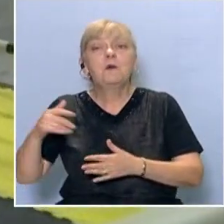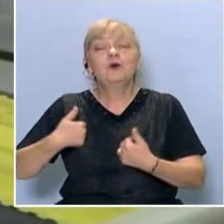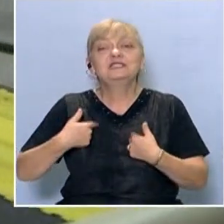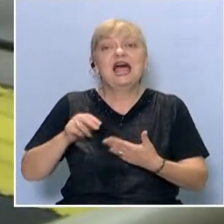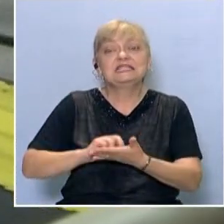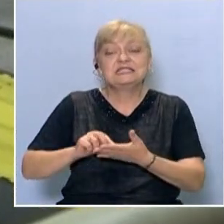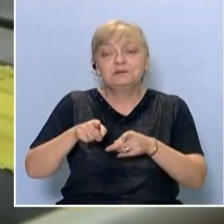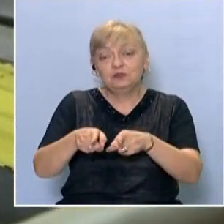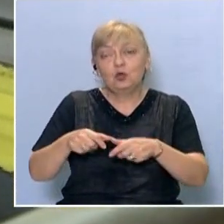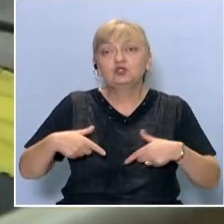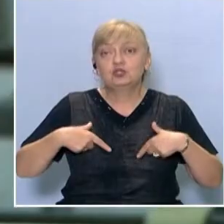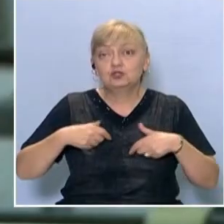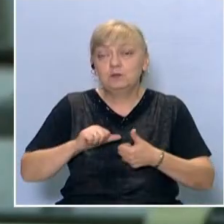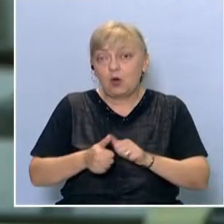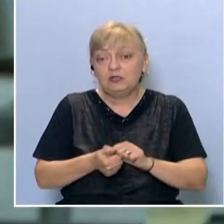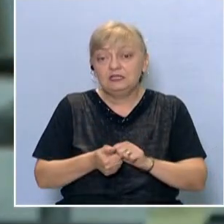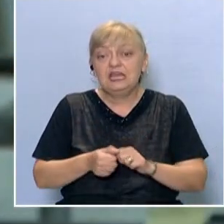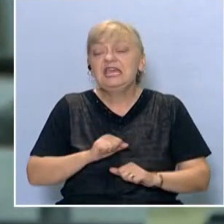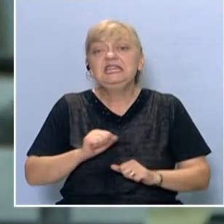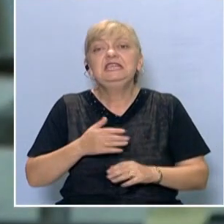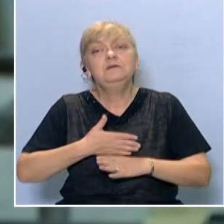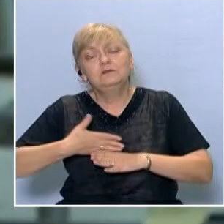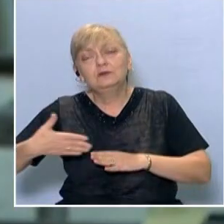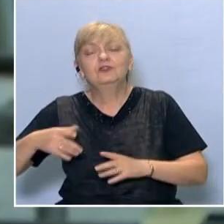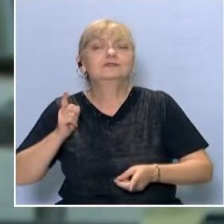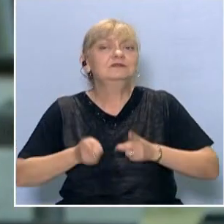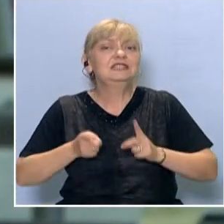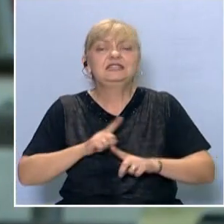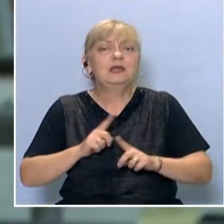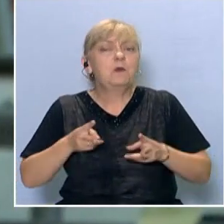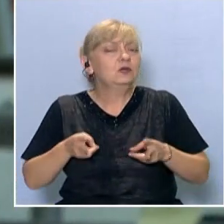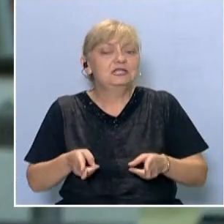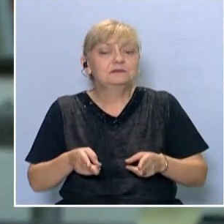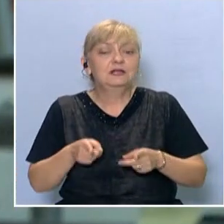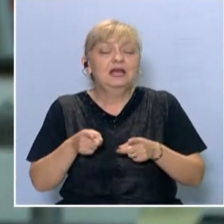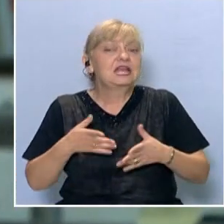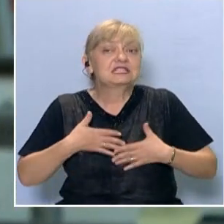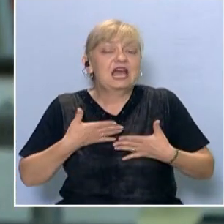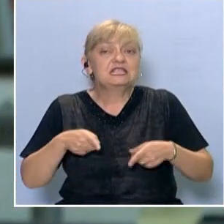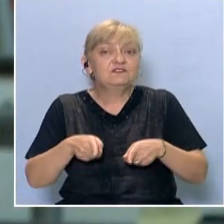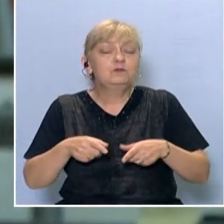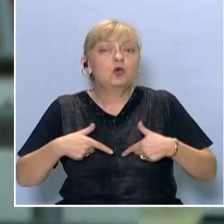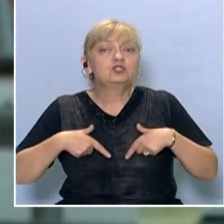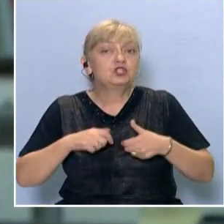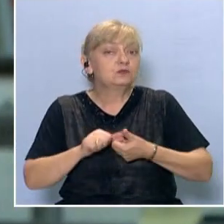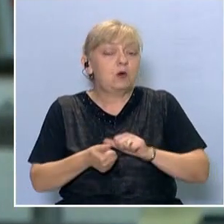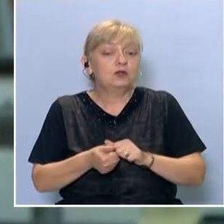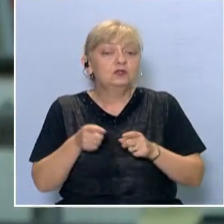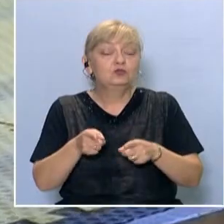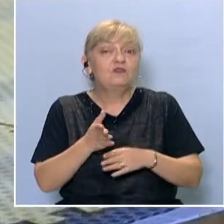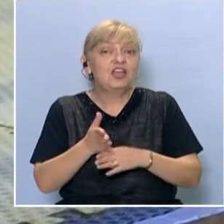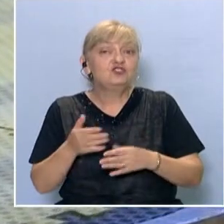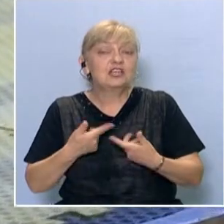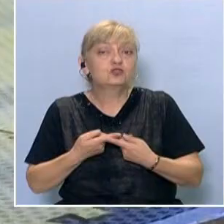Отивах един път в залата и от тогава не мога да спра да тренирам. Просто ми хареса този спорт, просто е част от мен е станал след всичко това време, което съм прекарал в